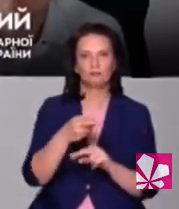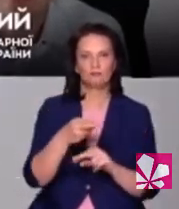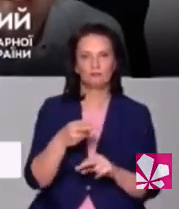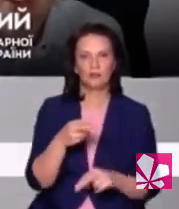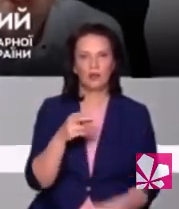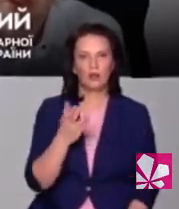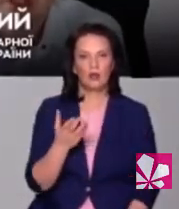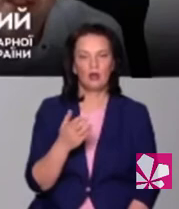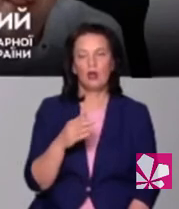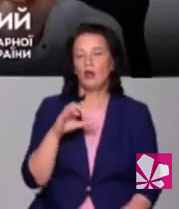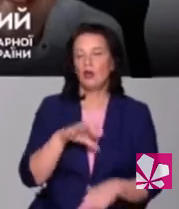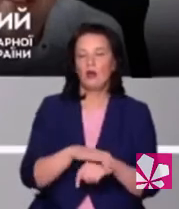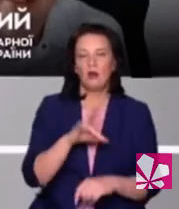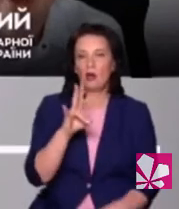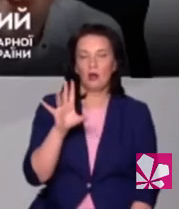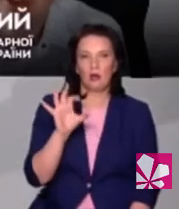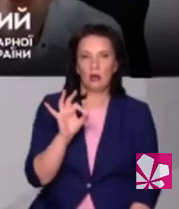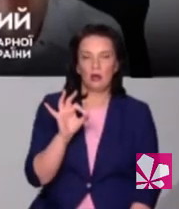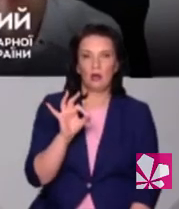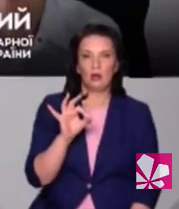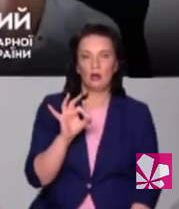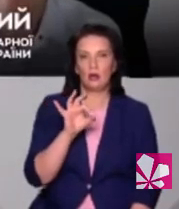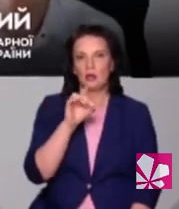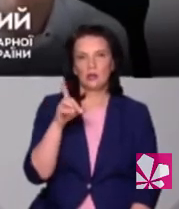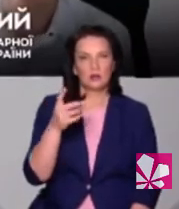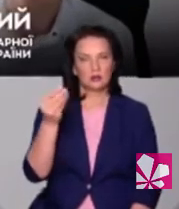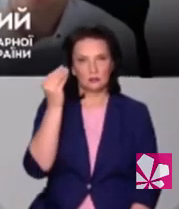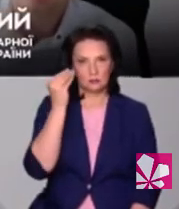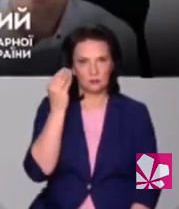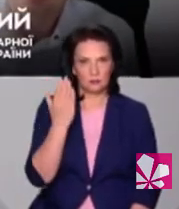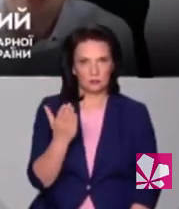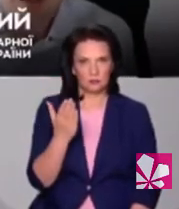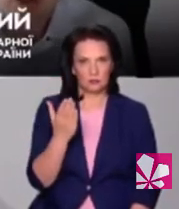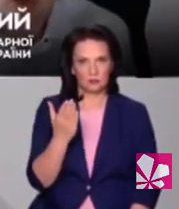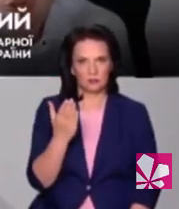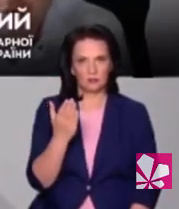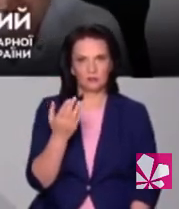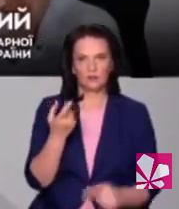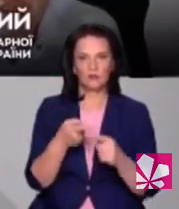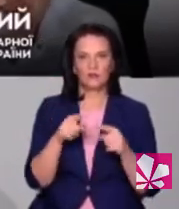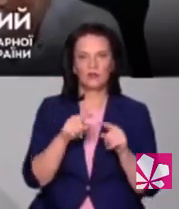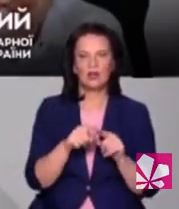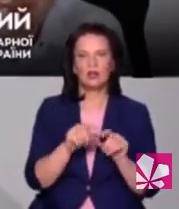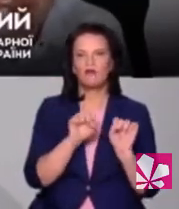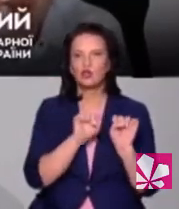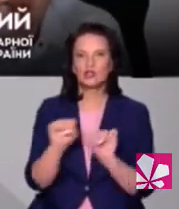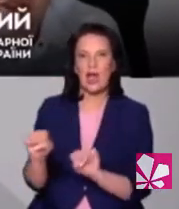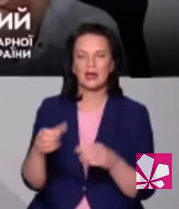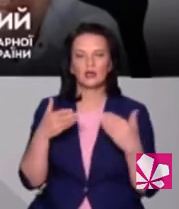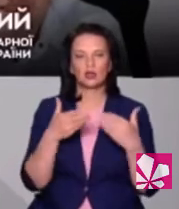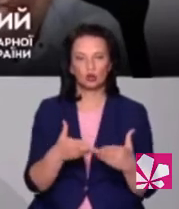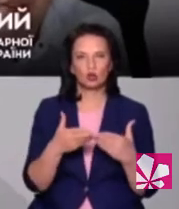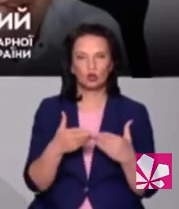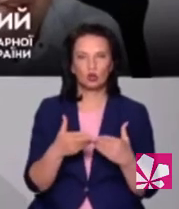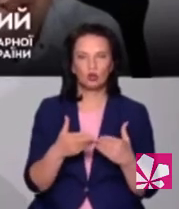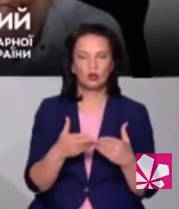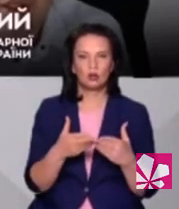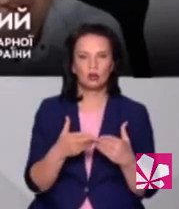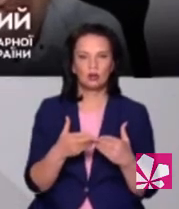Ну, фактично, з точки зору цінного захисту суден, це, звісно, перш